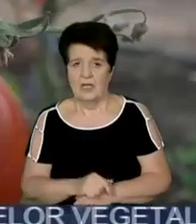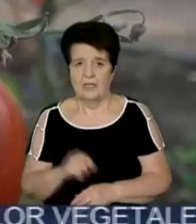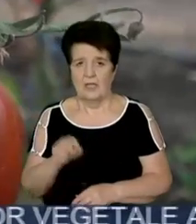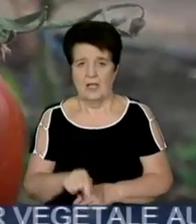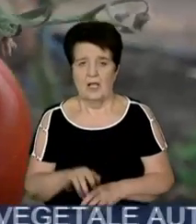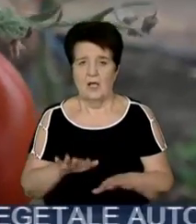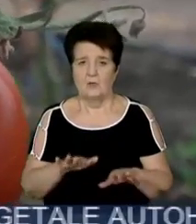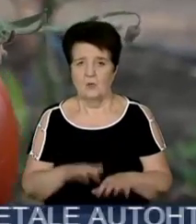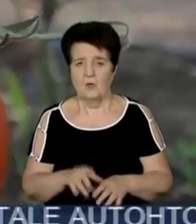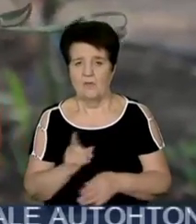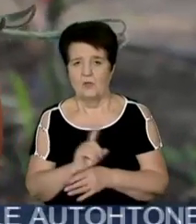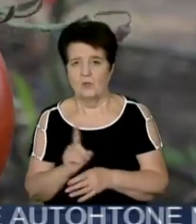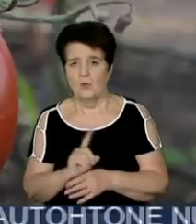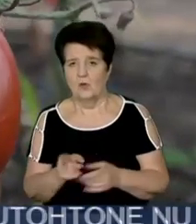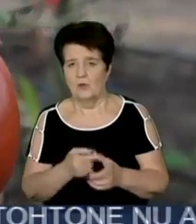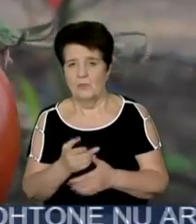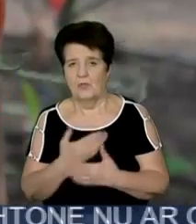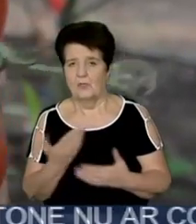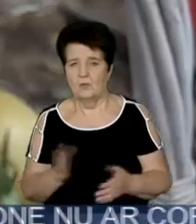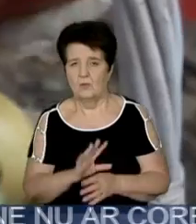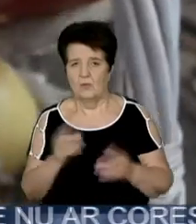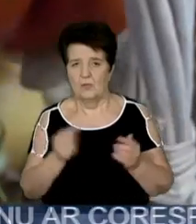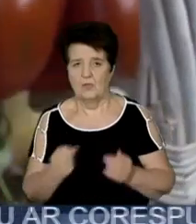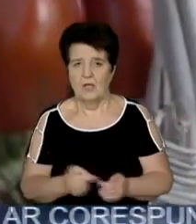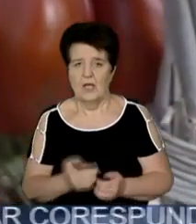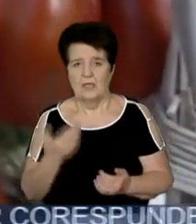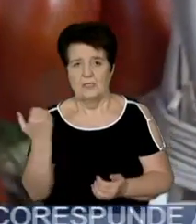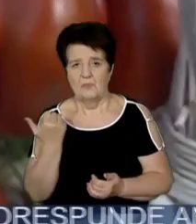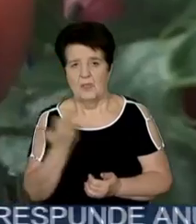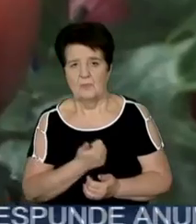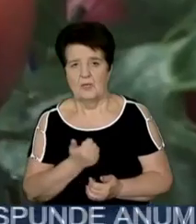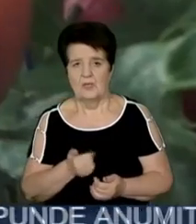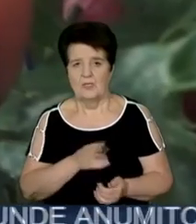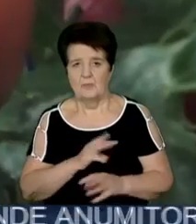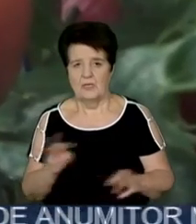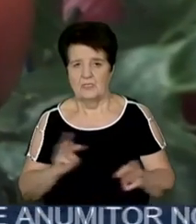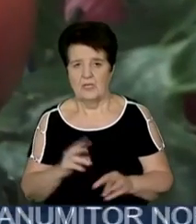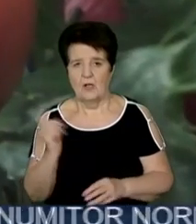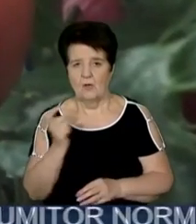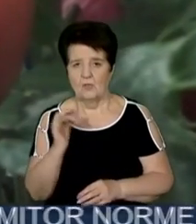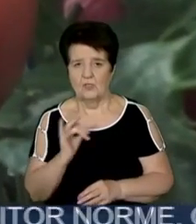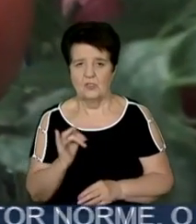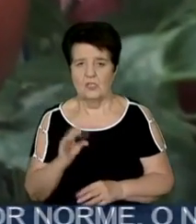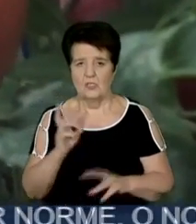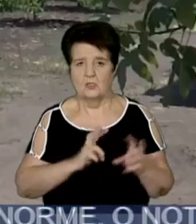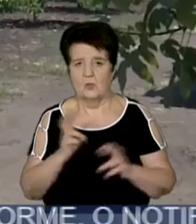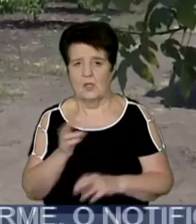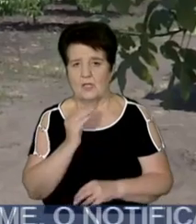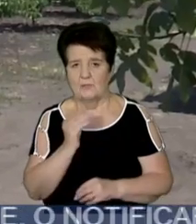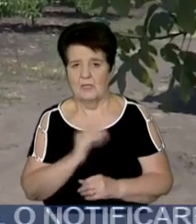corespunde anumitor norme. O notificare în acest sens a fost recepționată săptămâna trecută de către Ministerul Agriculturii și Industriei